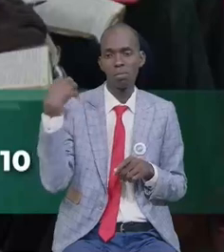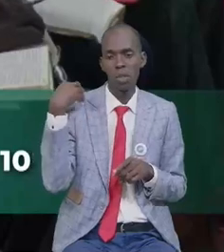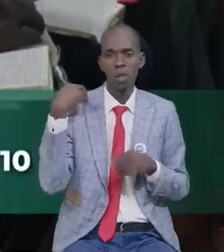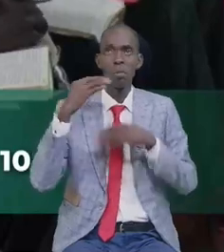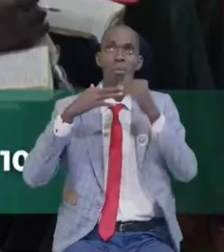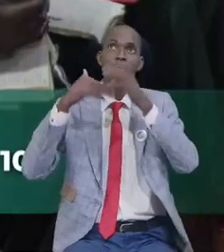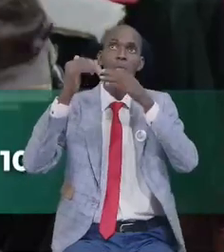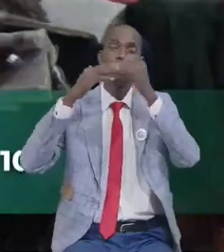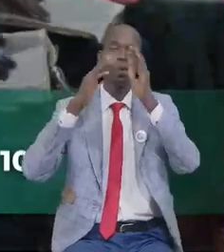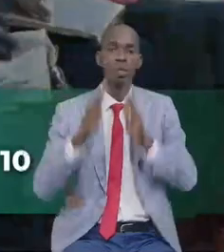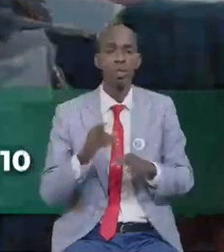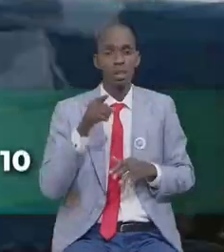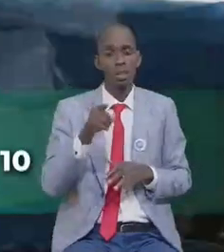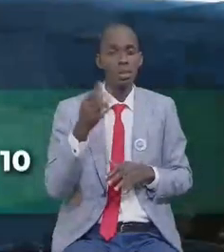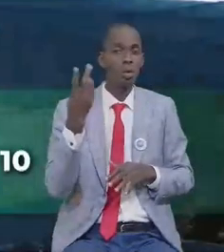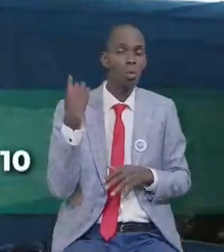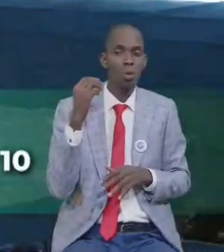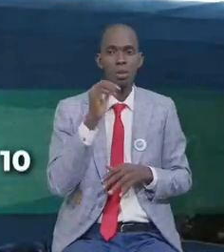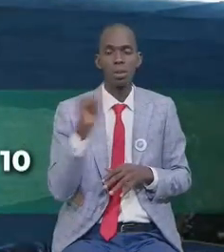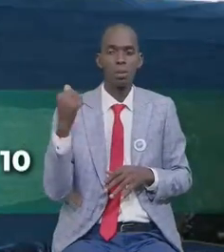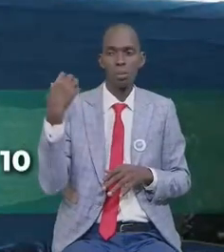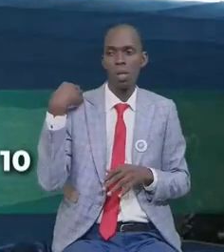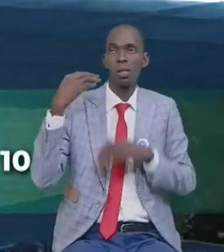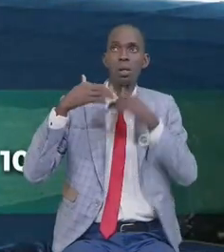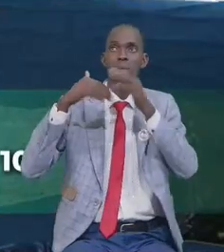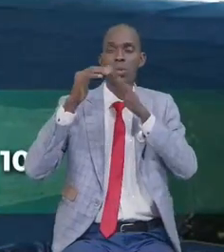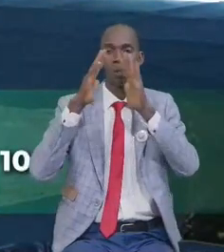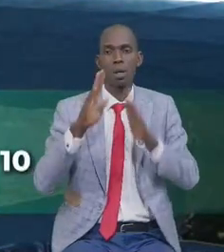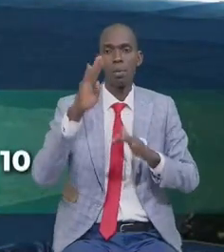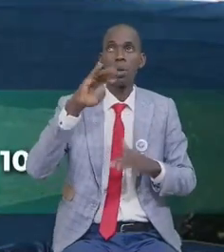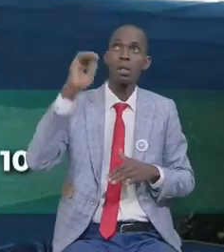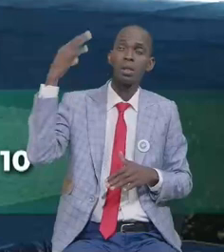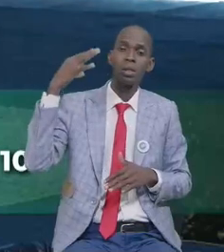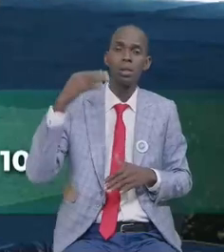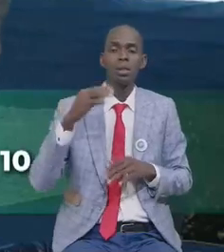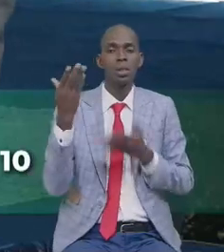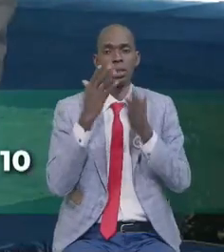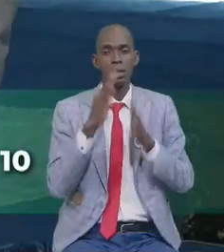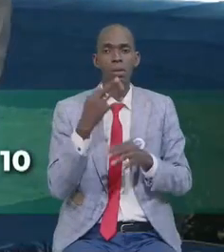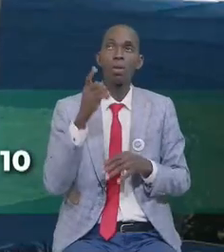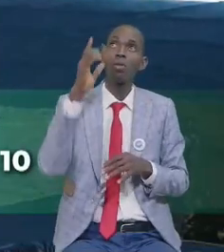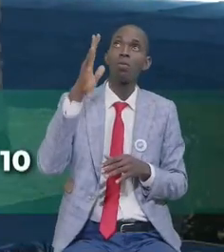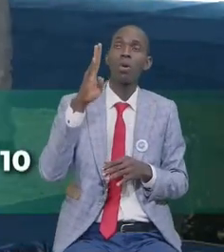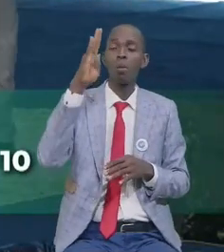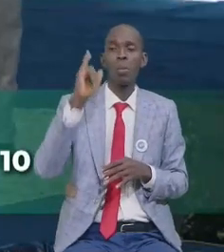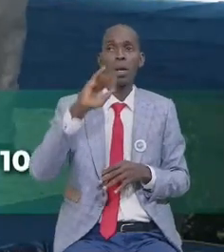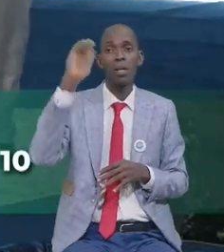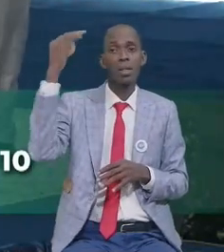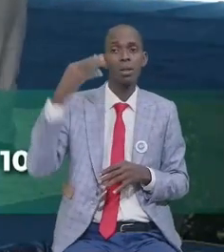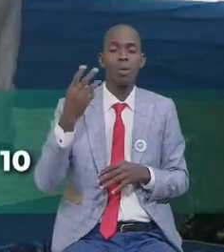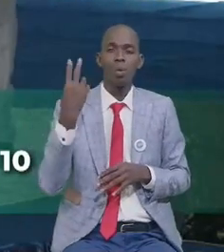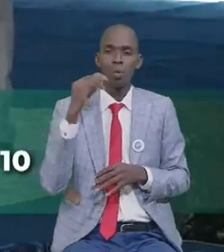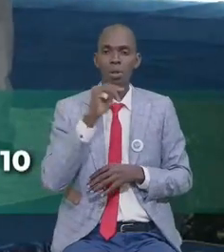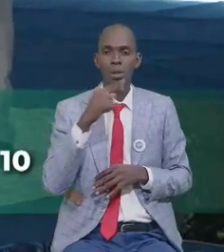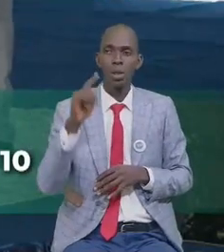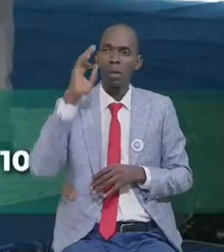sage architecte par la grâce. Il était un serviteur de Dieu par la grâce. Il était prédicateur